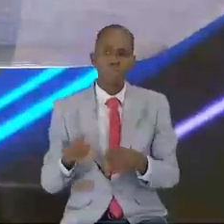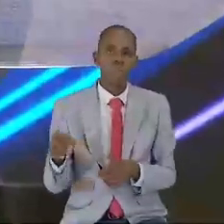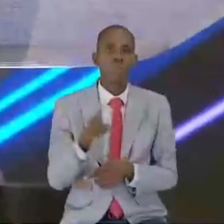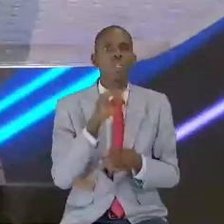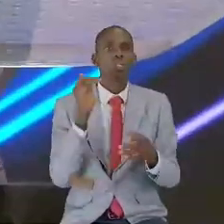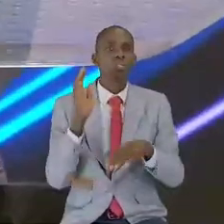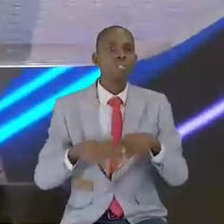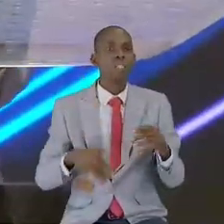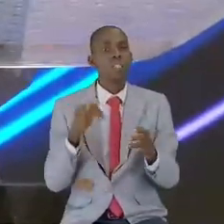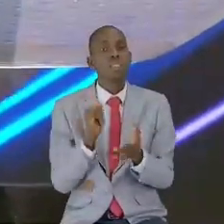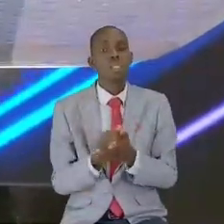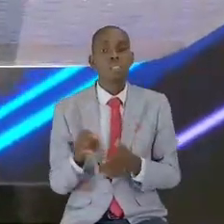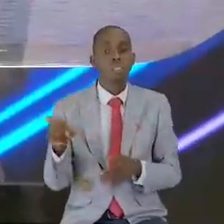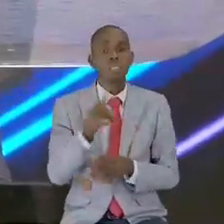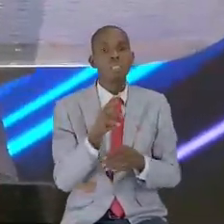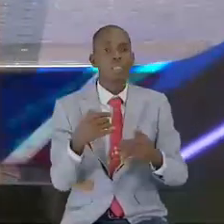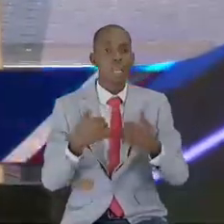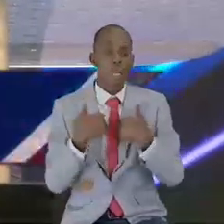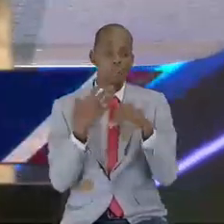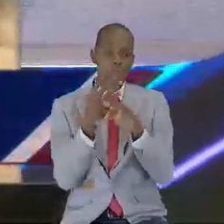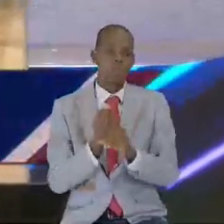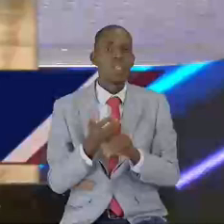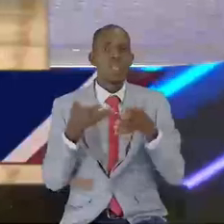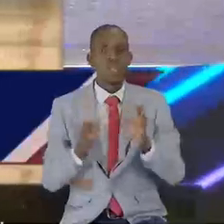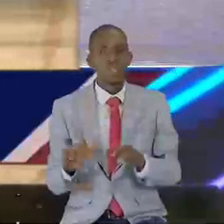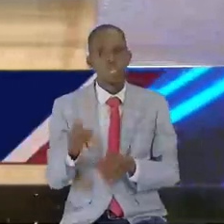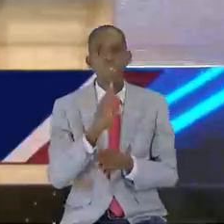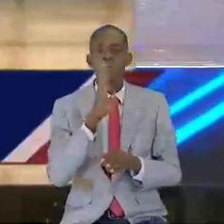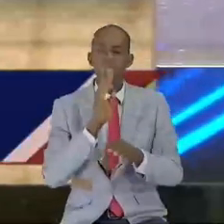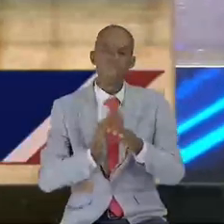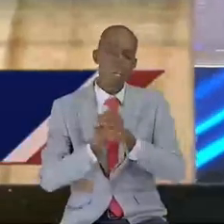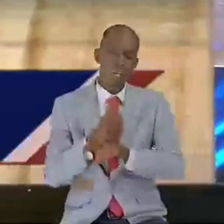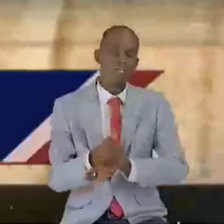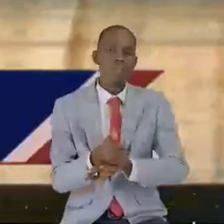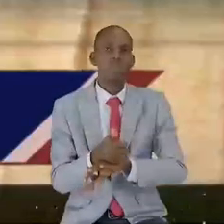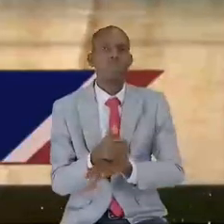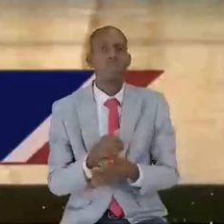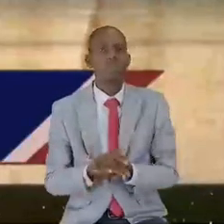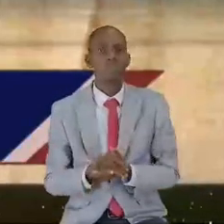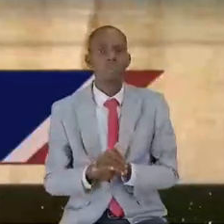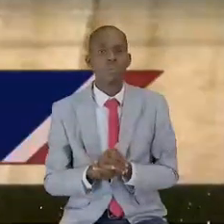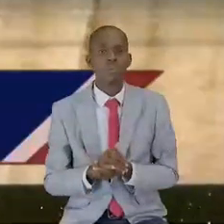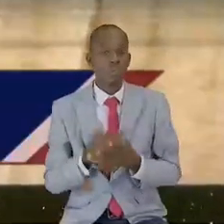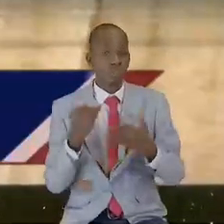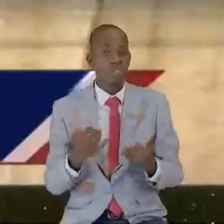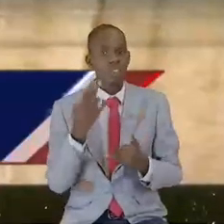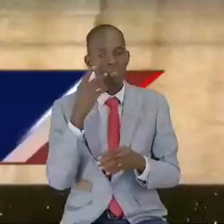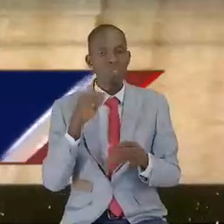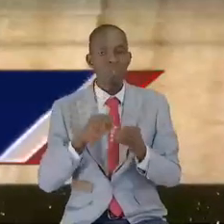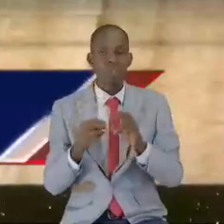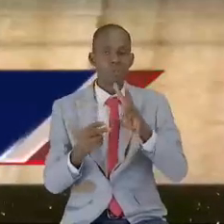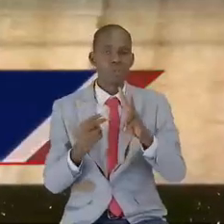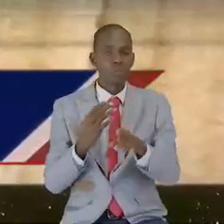reçu, qu'il soit anathème. Voyons le deuxième